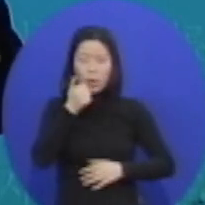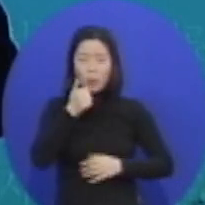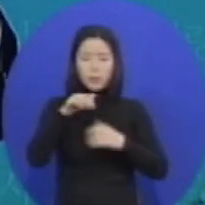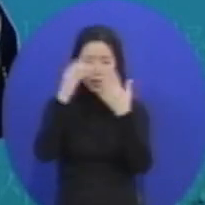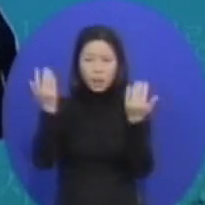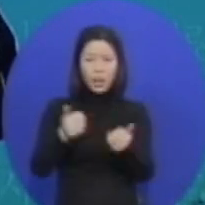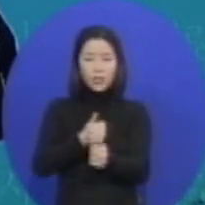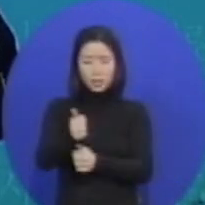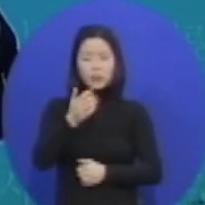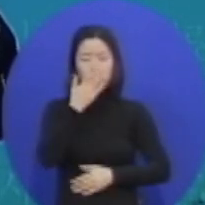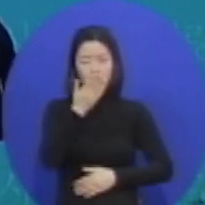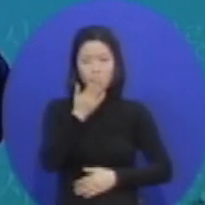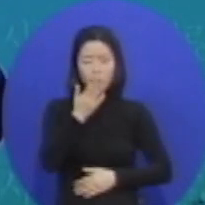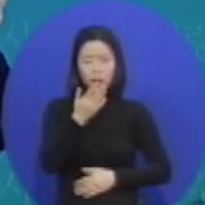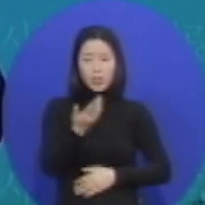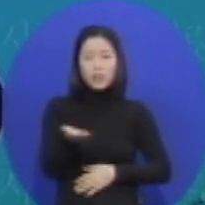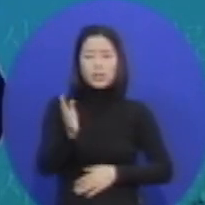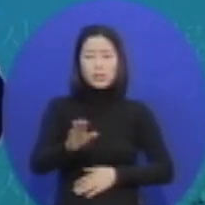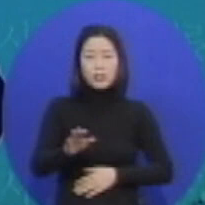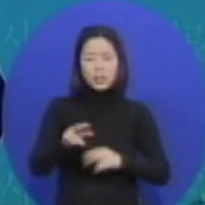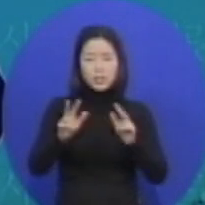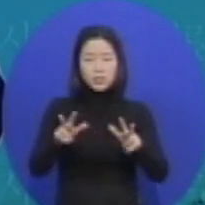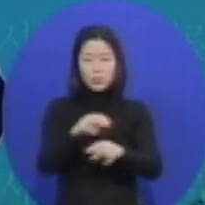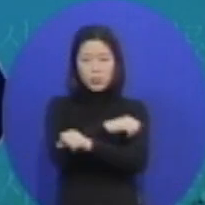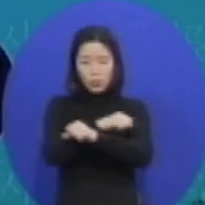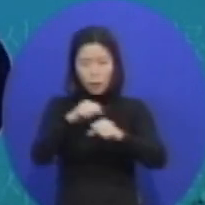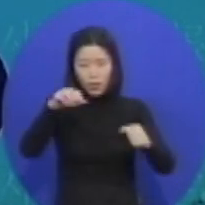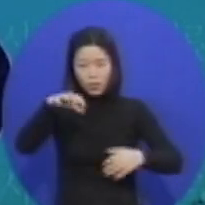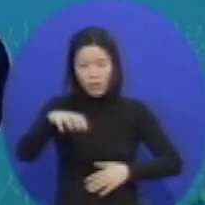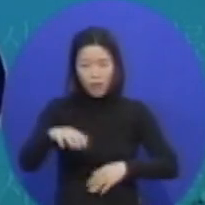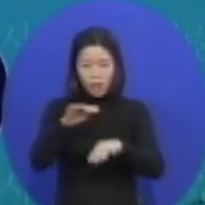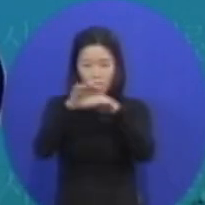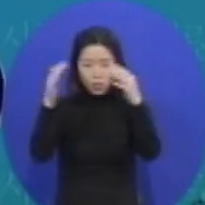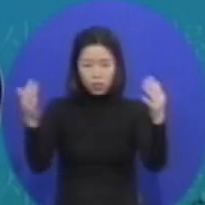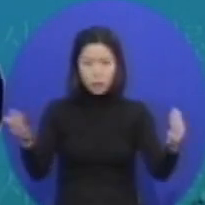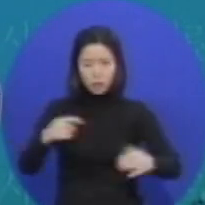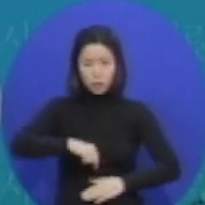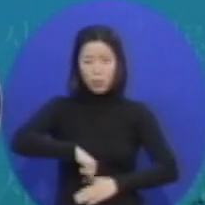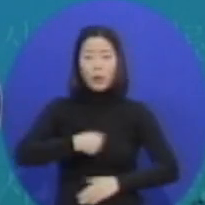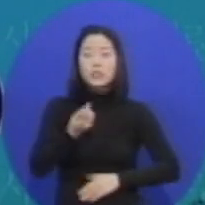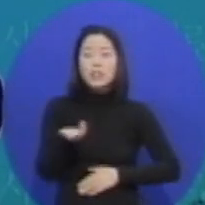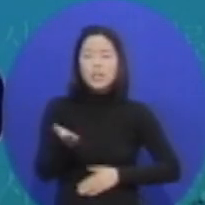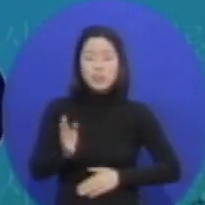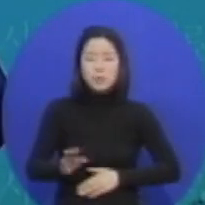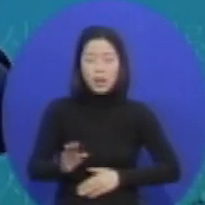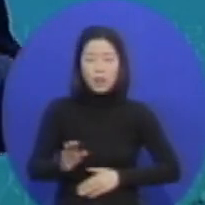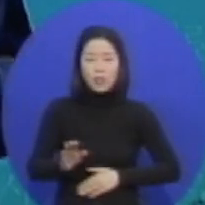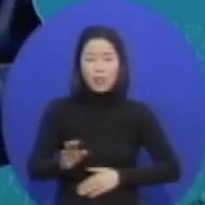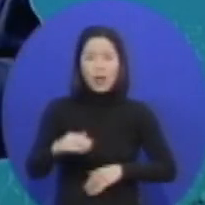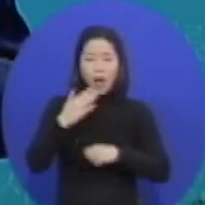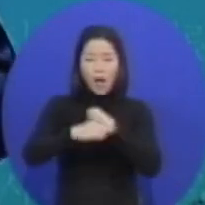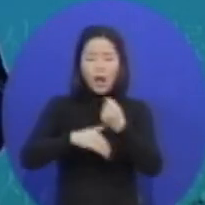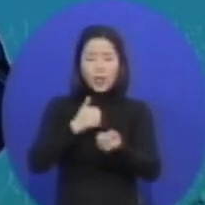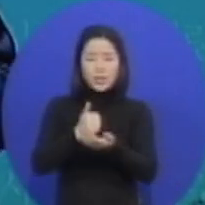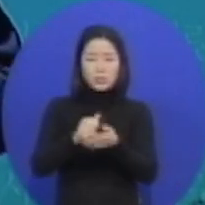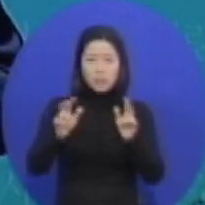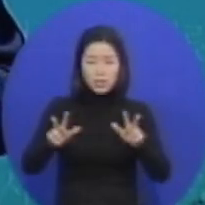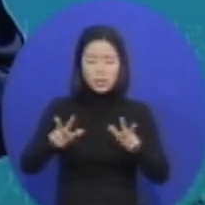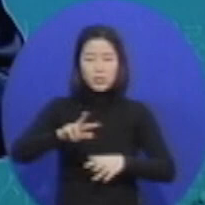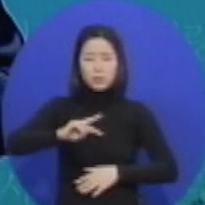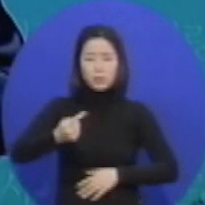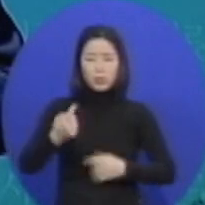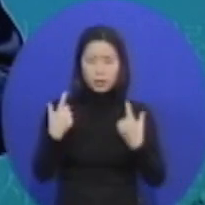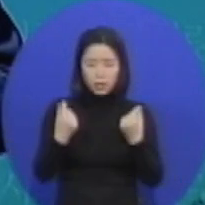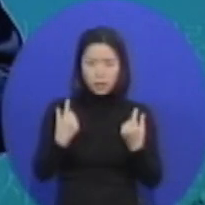광역 굴속에서 혼자지만 하나님은 여전히 지금도 나와 가지고 계시구요 이게 마음에 비더